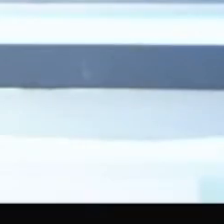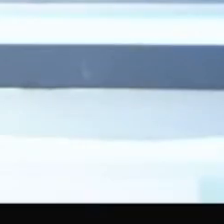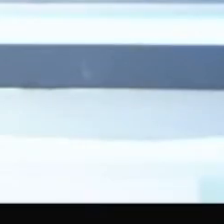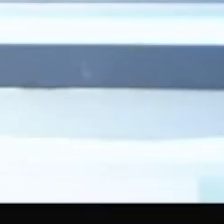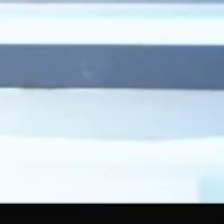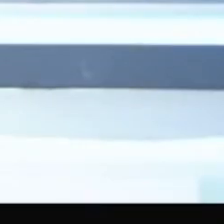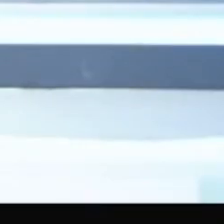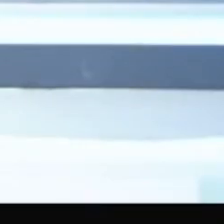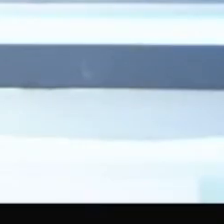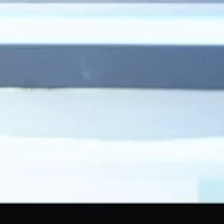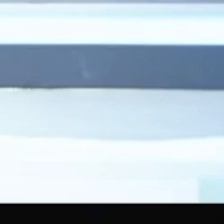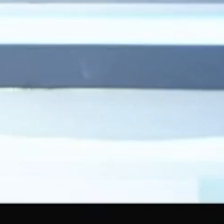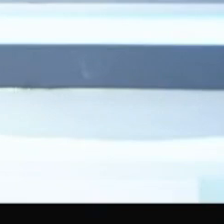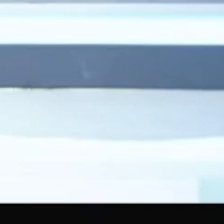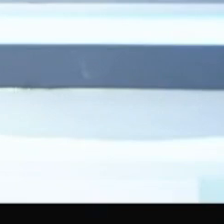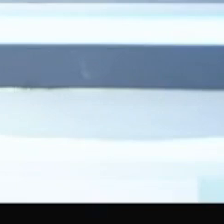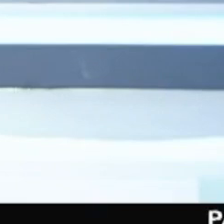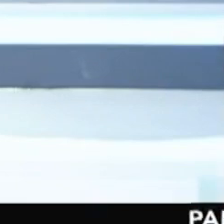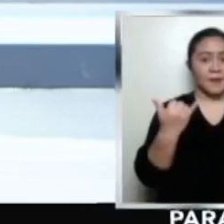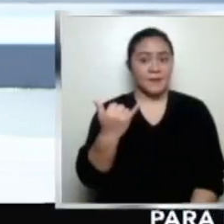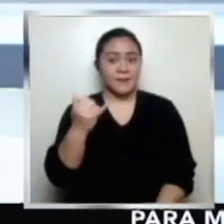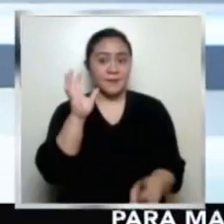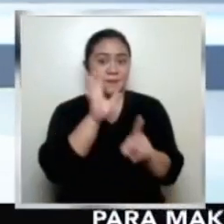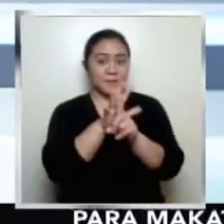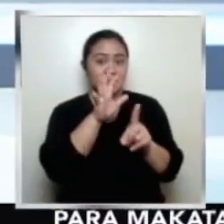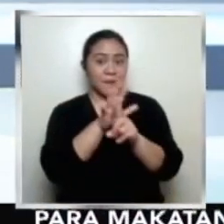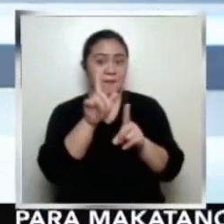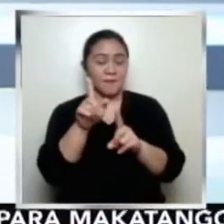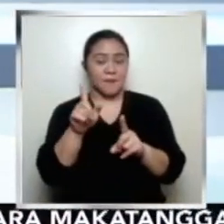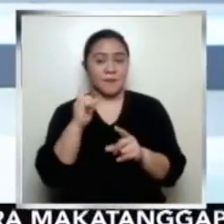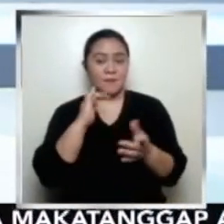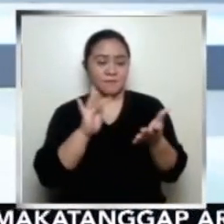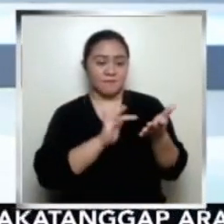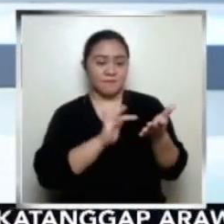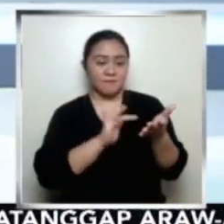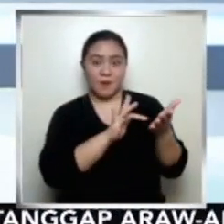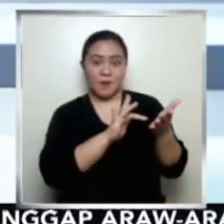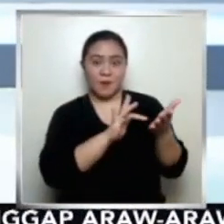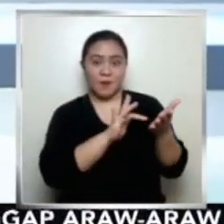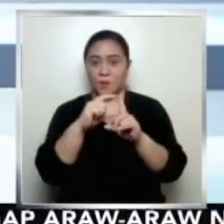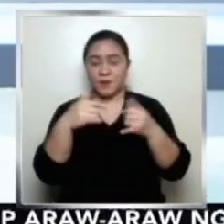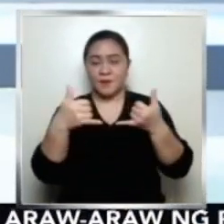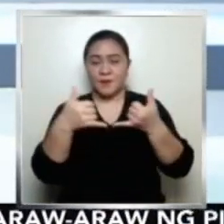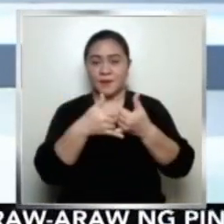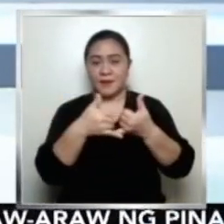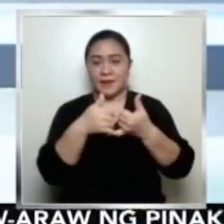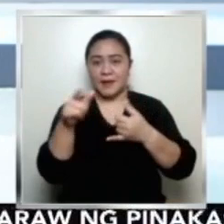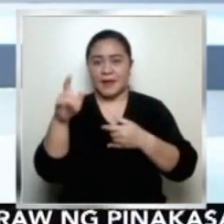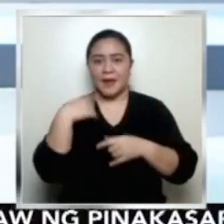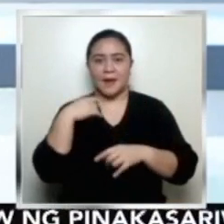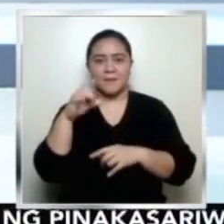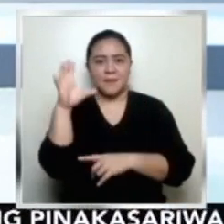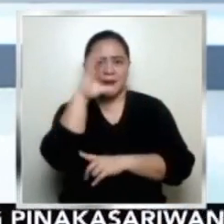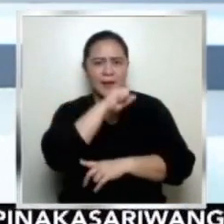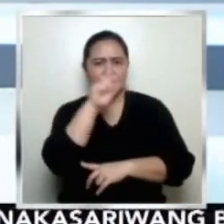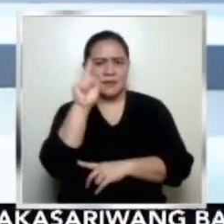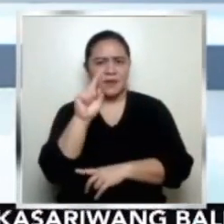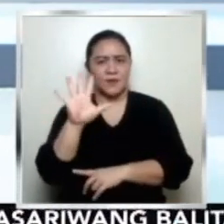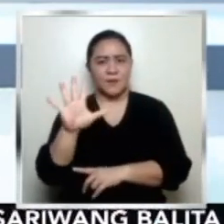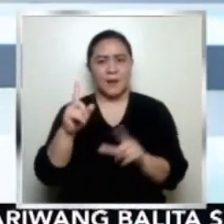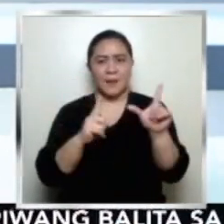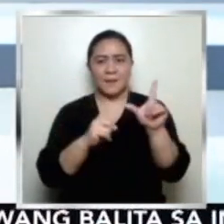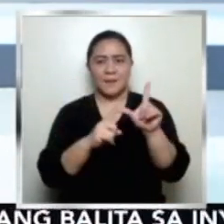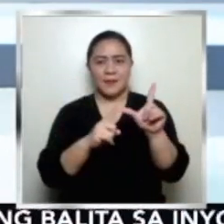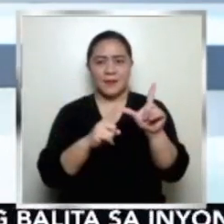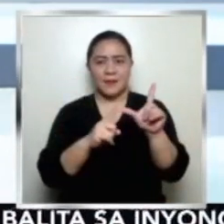Patok sa mga netizen ngayon ang online word game kung saan huhulaan ang isang English word na may limang letra. Pero alam niyo ba ang may Filipino version